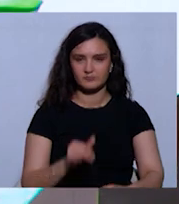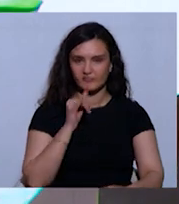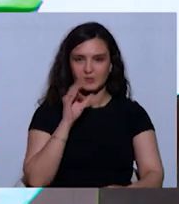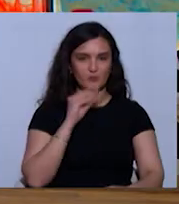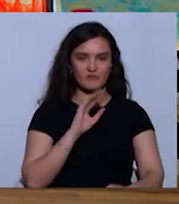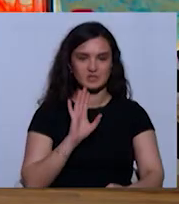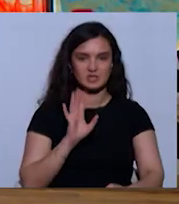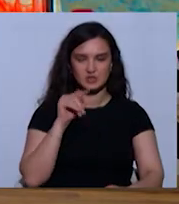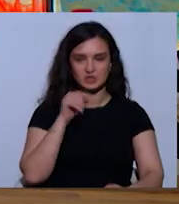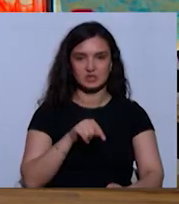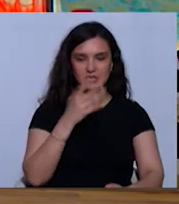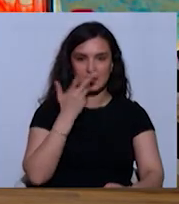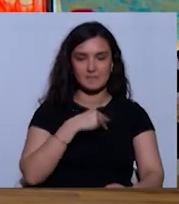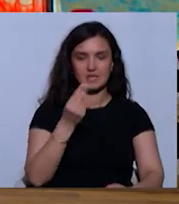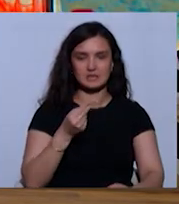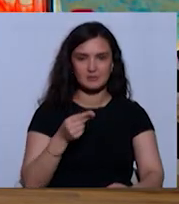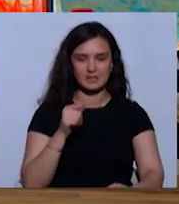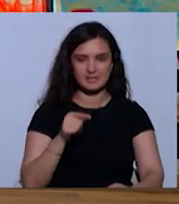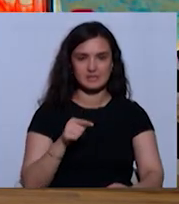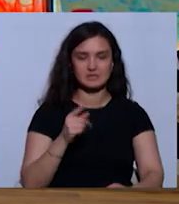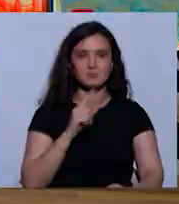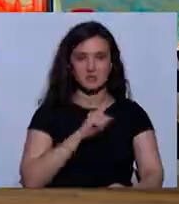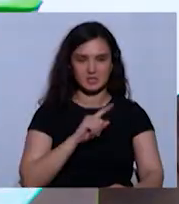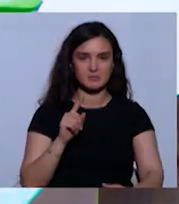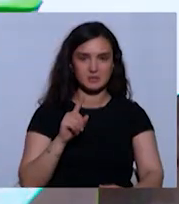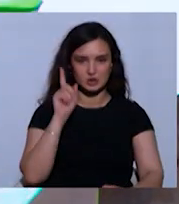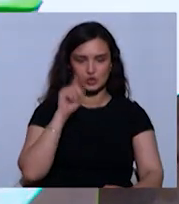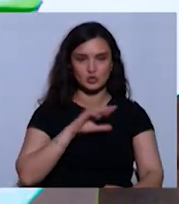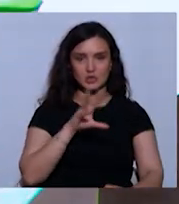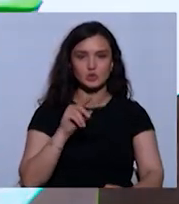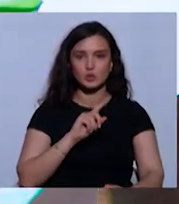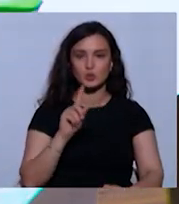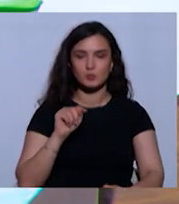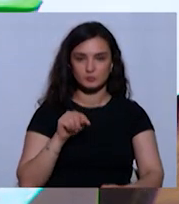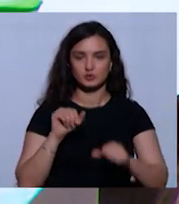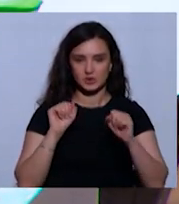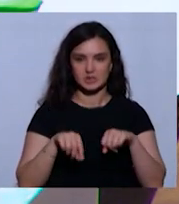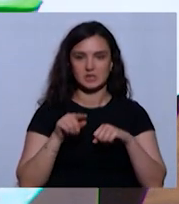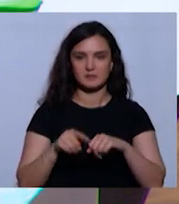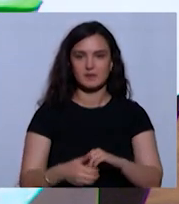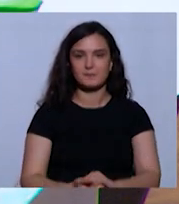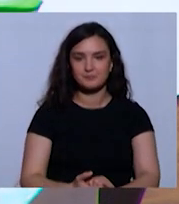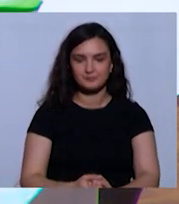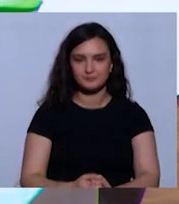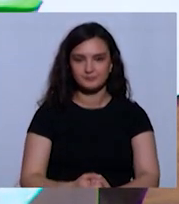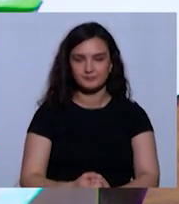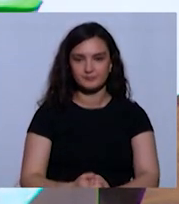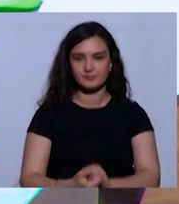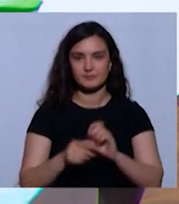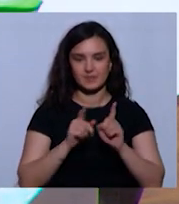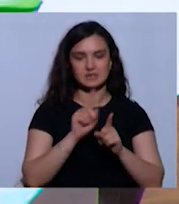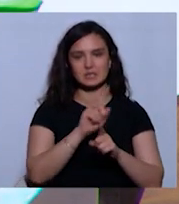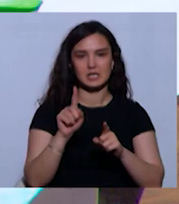ვერ მოვასწარი შიგნით გაფერადება ეს, მაგრამ იცოდეთ რომ შეიძლება. აი